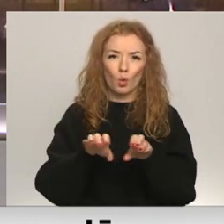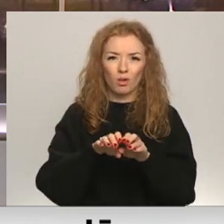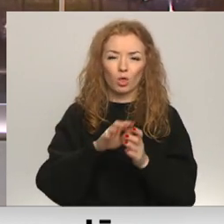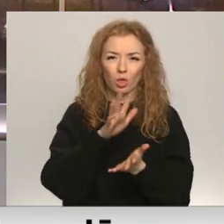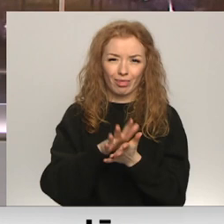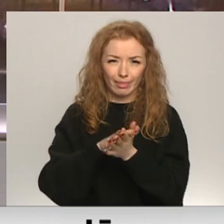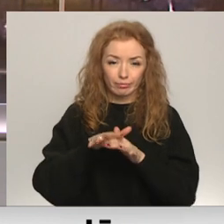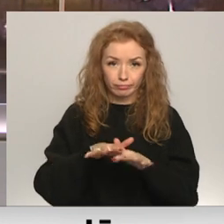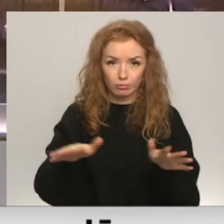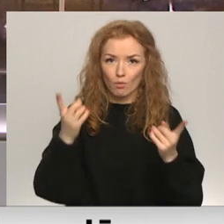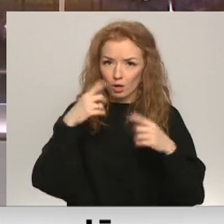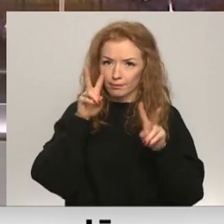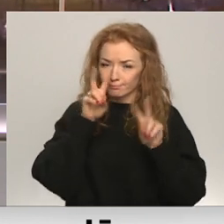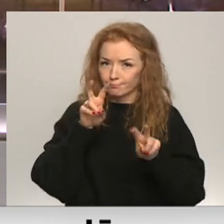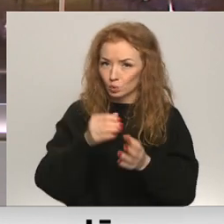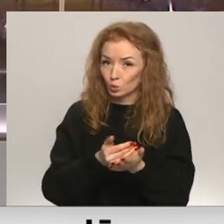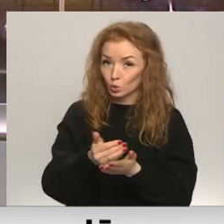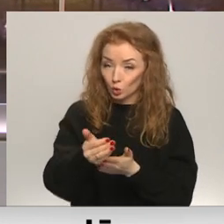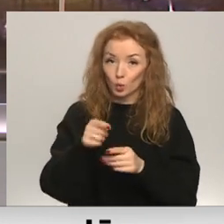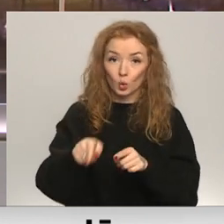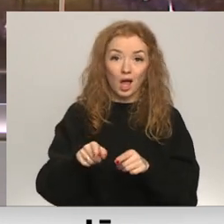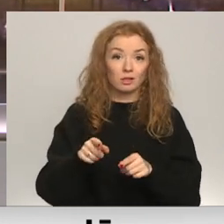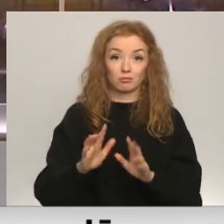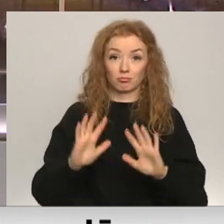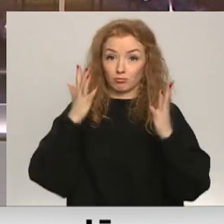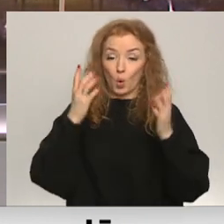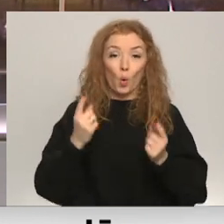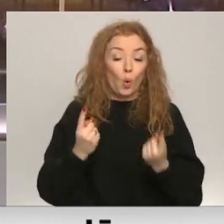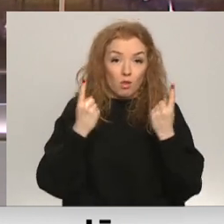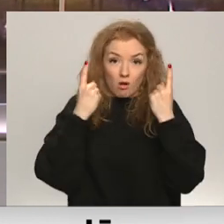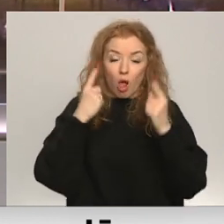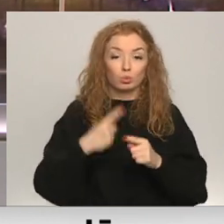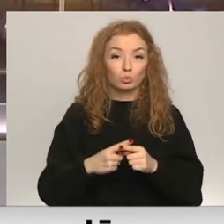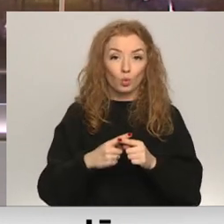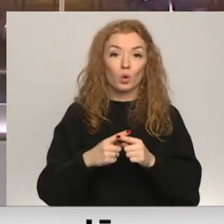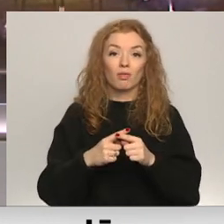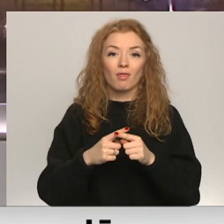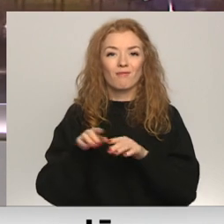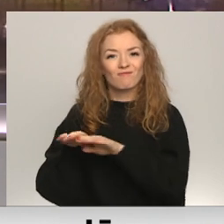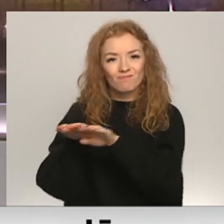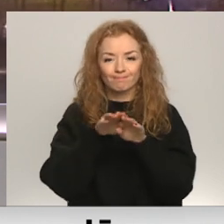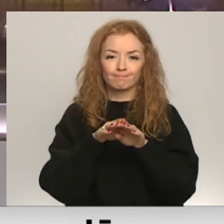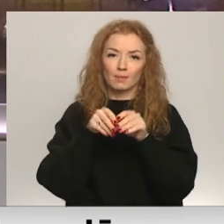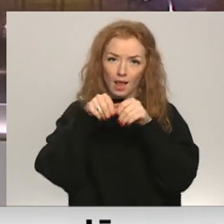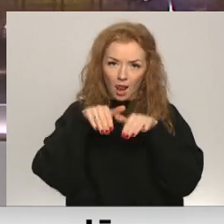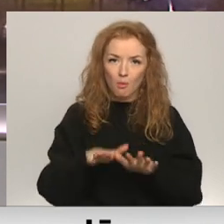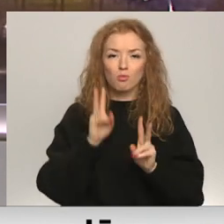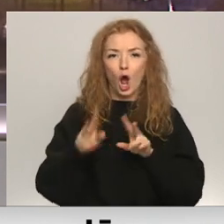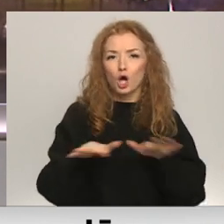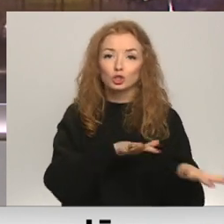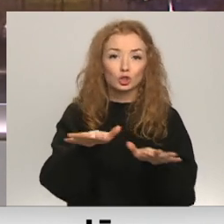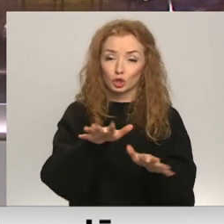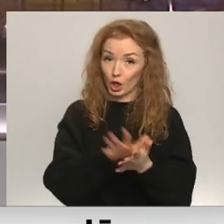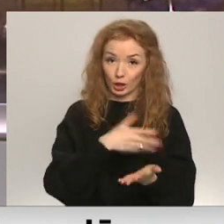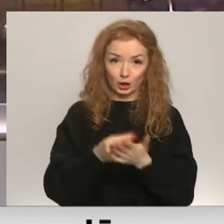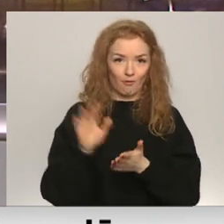tiek apzinātas. Šo gadījumu speciālisti sauc par unikālu, vienlaikus norādot, ka vienotas pieejas dūņu apsaimniekošanai valstī līdz šim